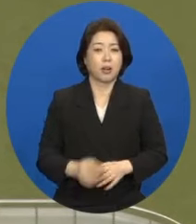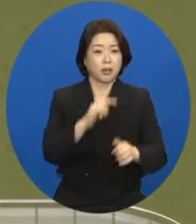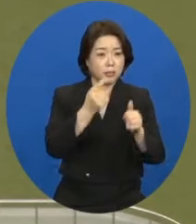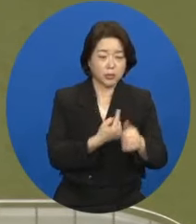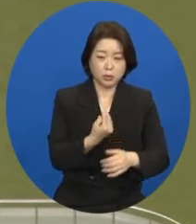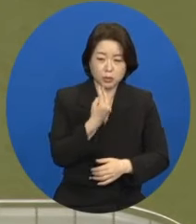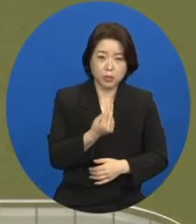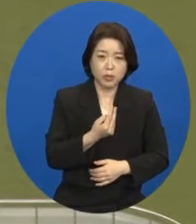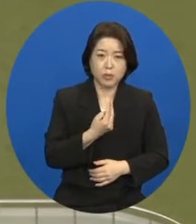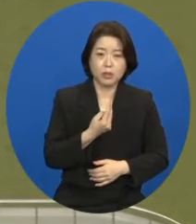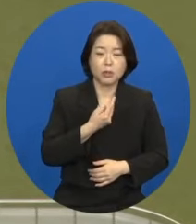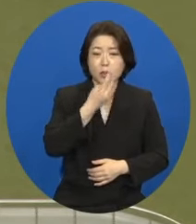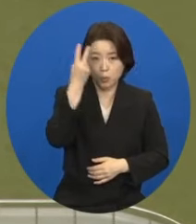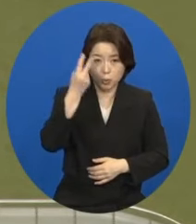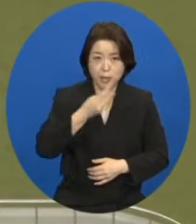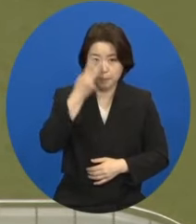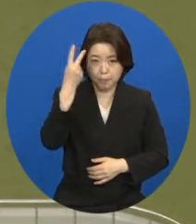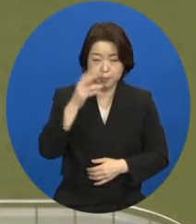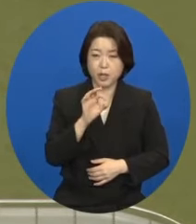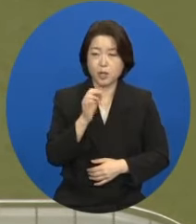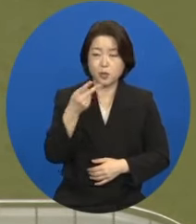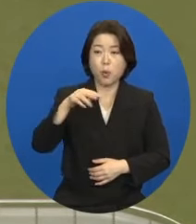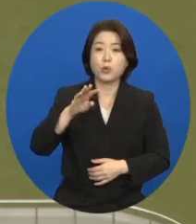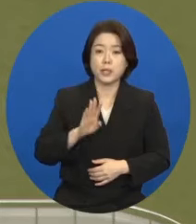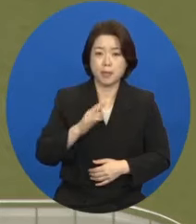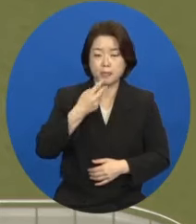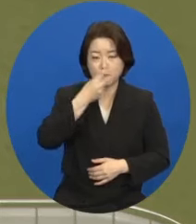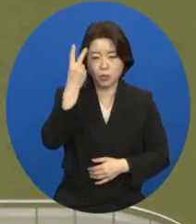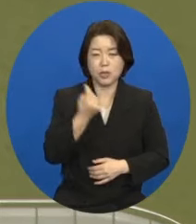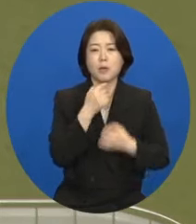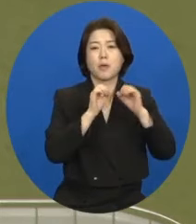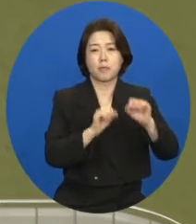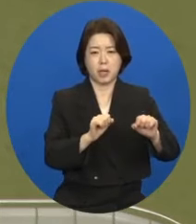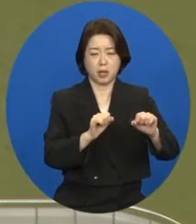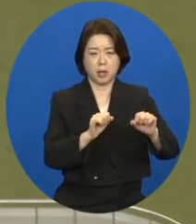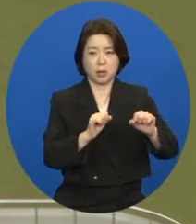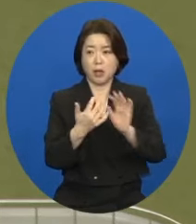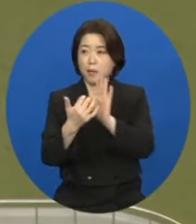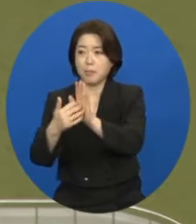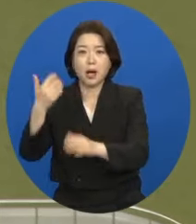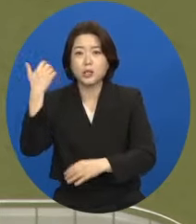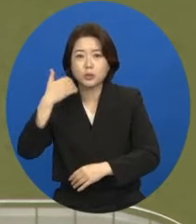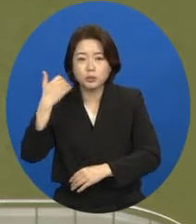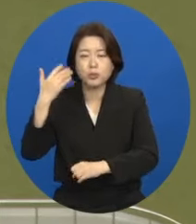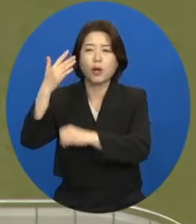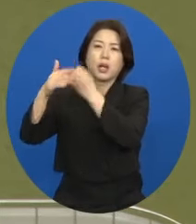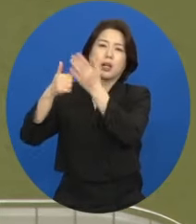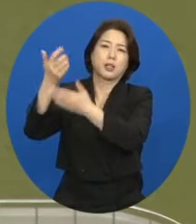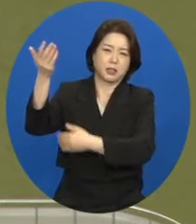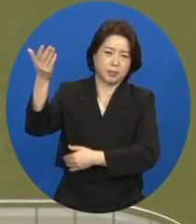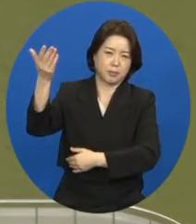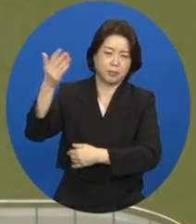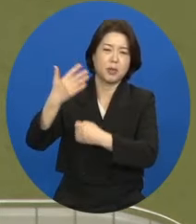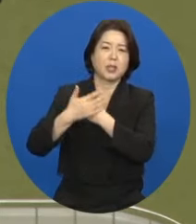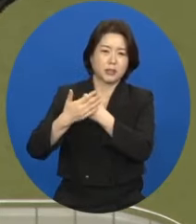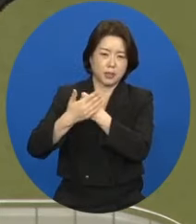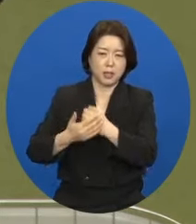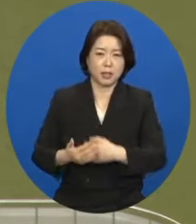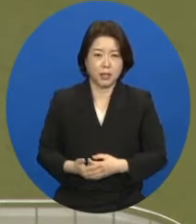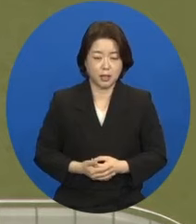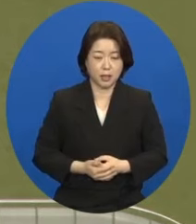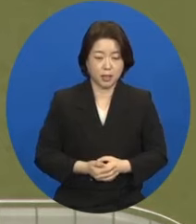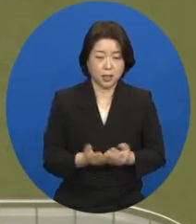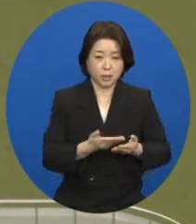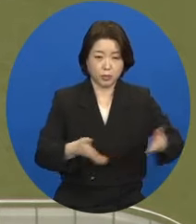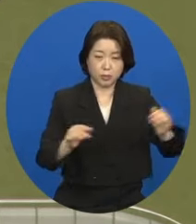거예요. 누가 맞게 하신 거예요? 하나님 맞게 하신 거죠. 그래서 구덩이면 던져지고 나중에 노예로